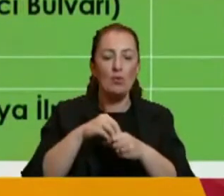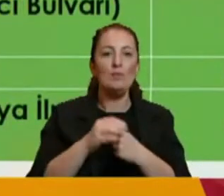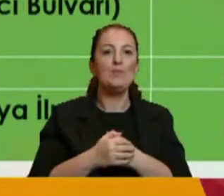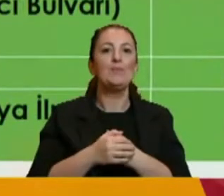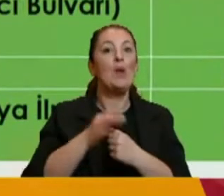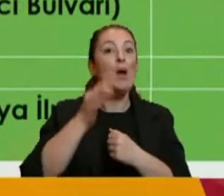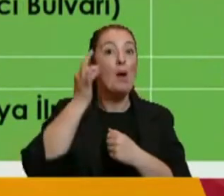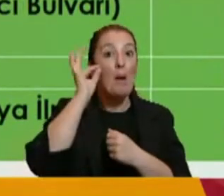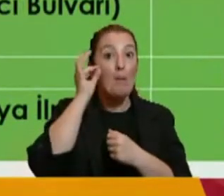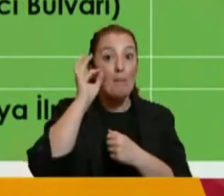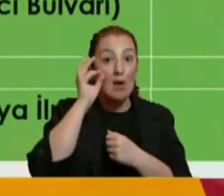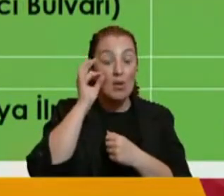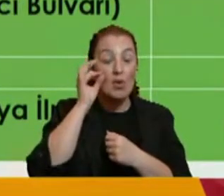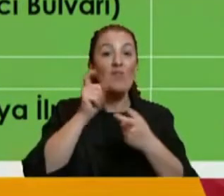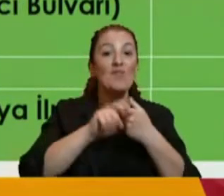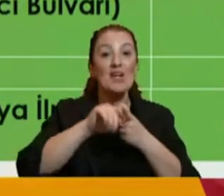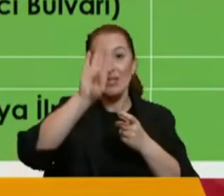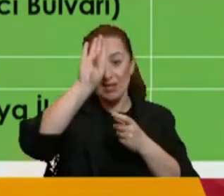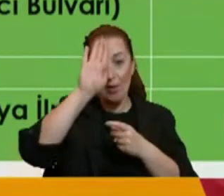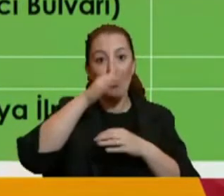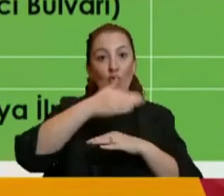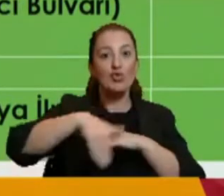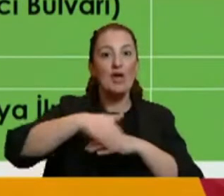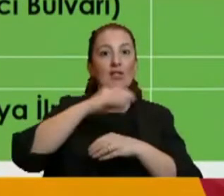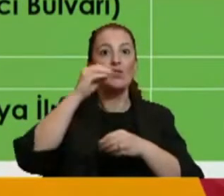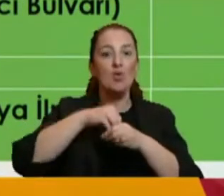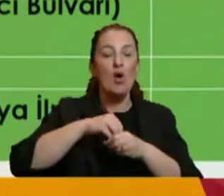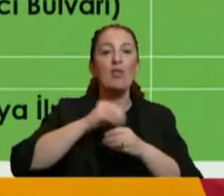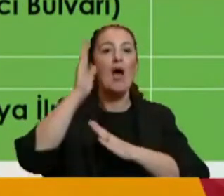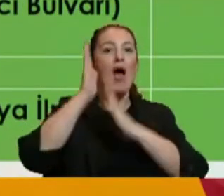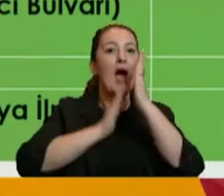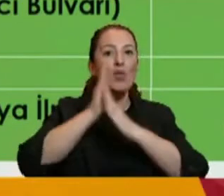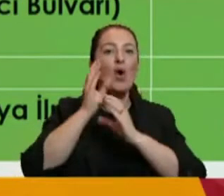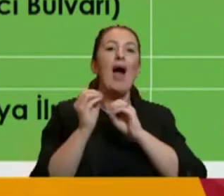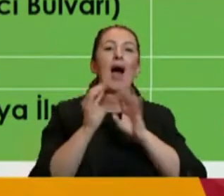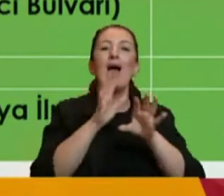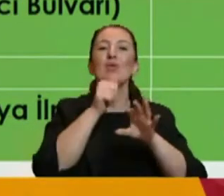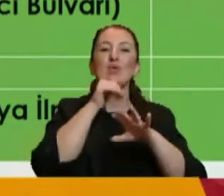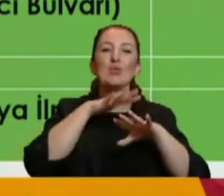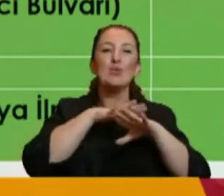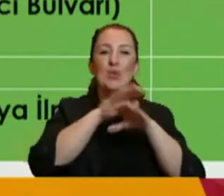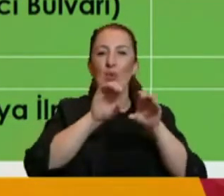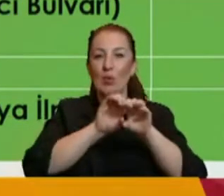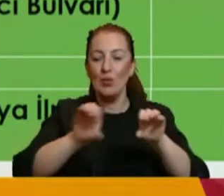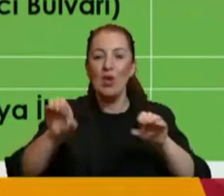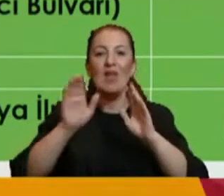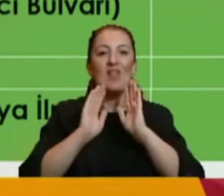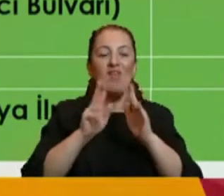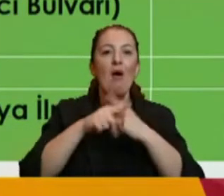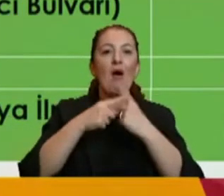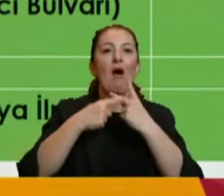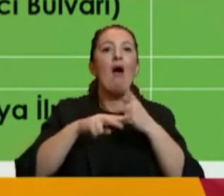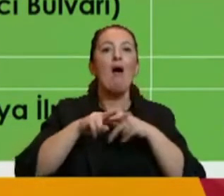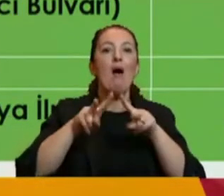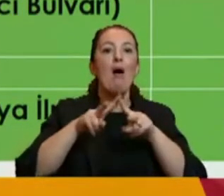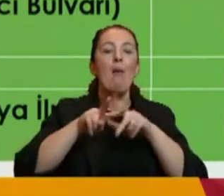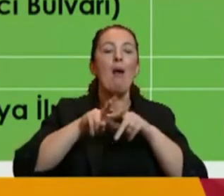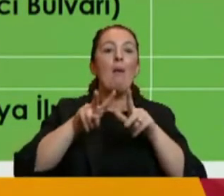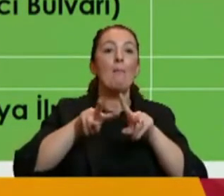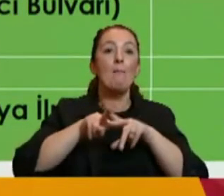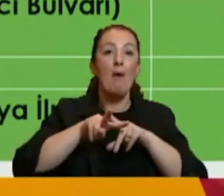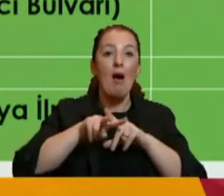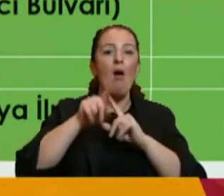Bakırköy'de İstanbul Caddesi bitti Ataköy Atatürk ne devam ediyor ayamama Deresi Osman Hamdi Bey Bulvarı devam